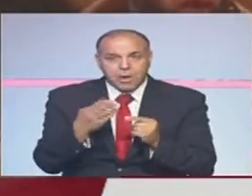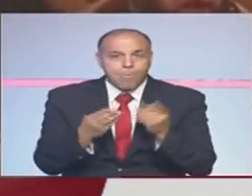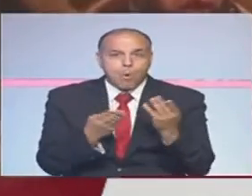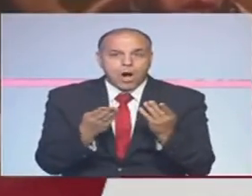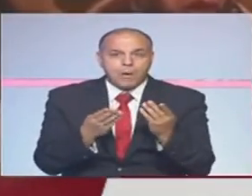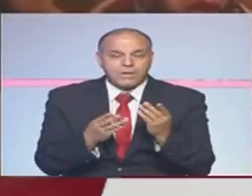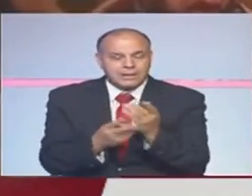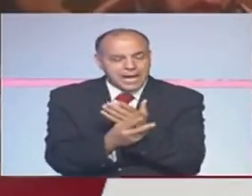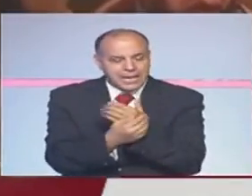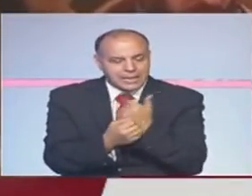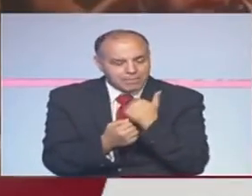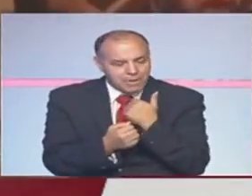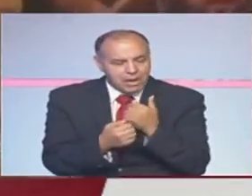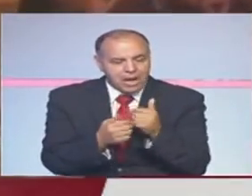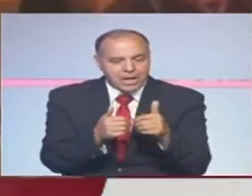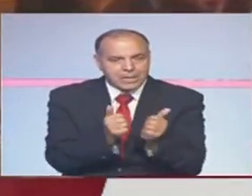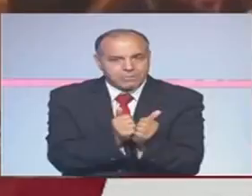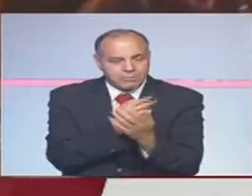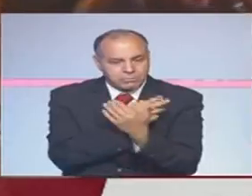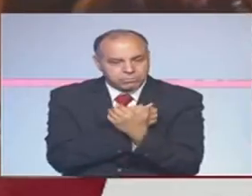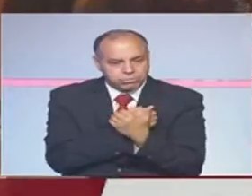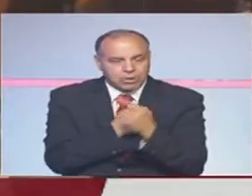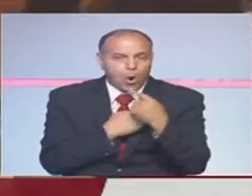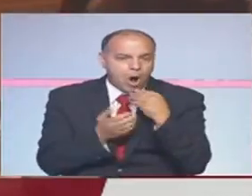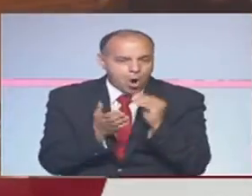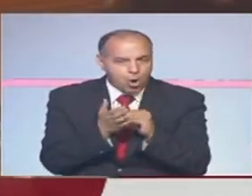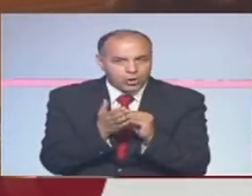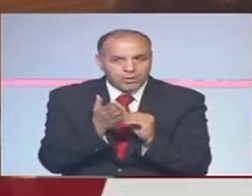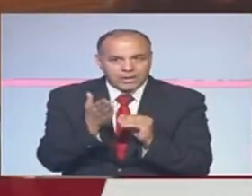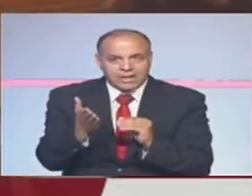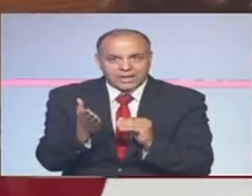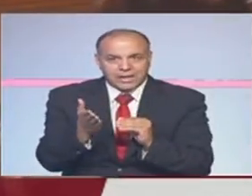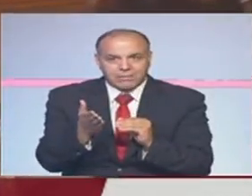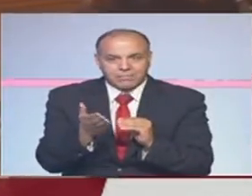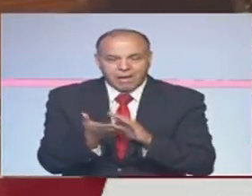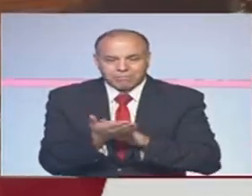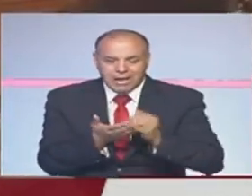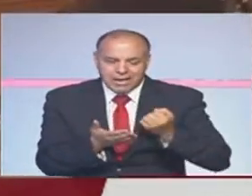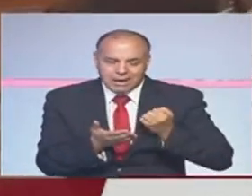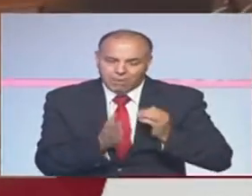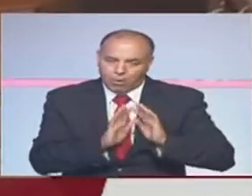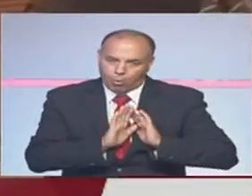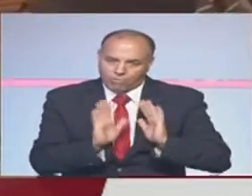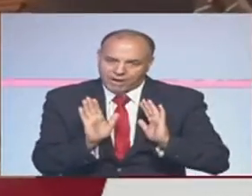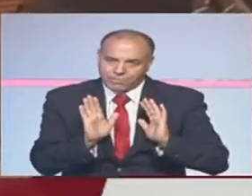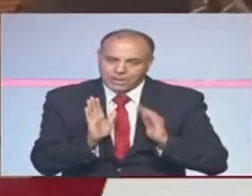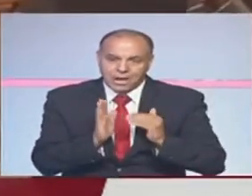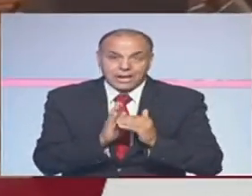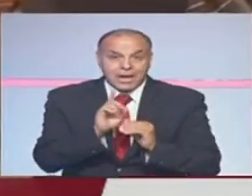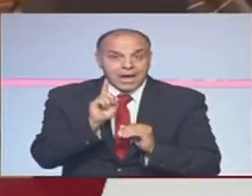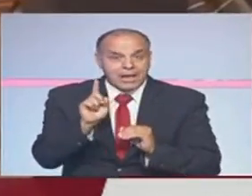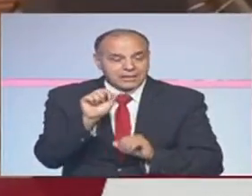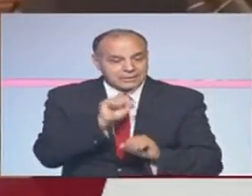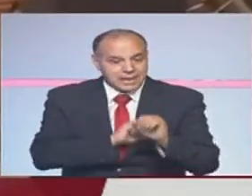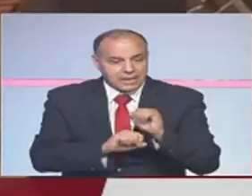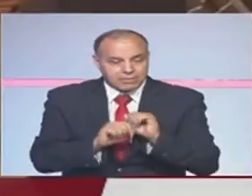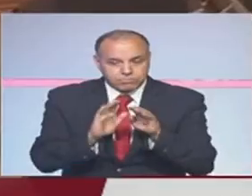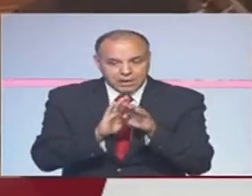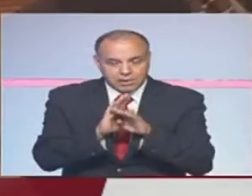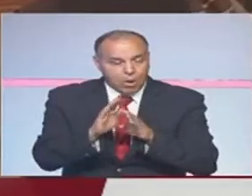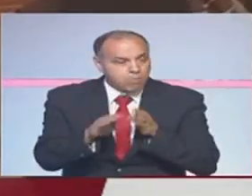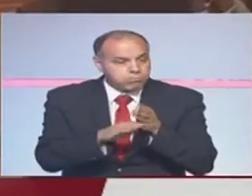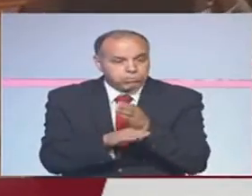التزام طالبان بان لا تصبح افغانستان مره اخرى منصه للارهابيين الدوليين لتنظيم وتخطيط